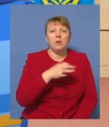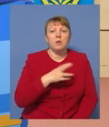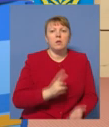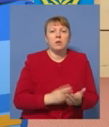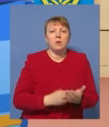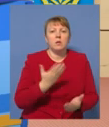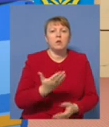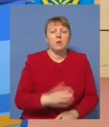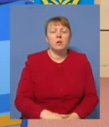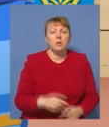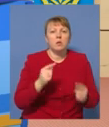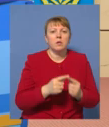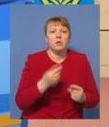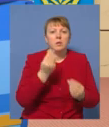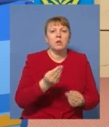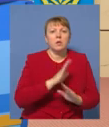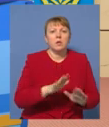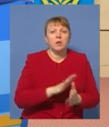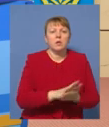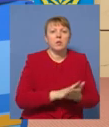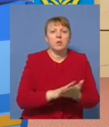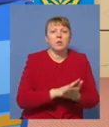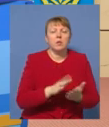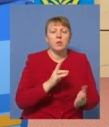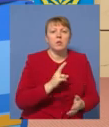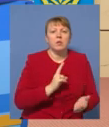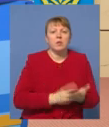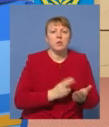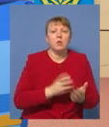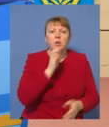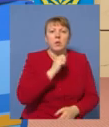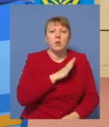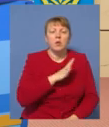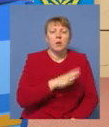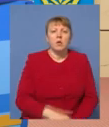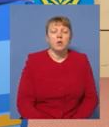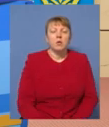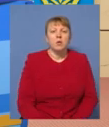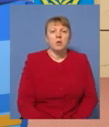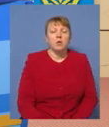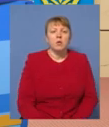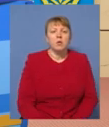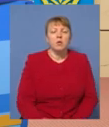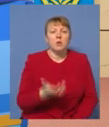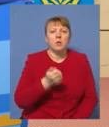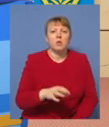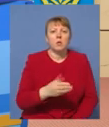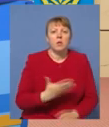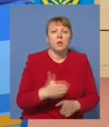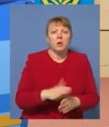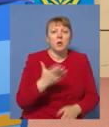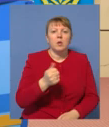ты на самом деле не давал никому документы? Может быть, их украли? Вот такие случаи были. Возможно доказать, что ты не брал этот кредит?